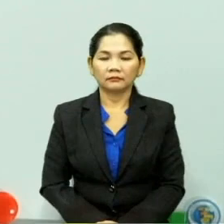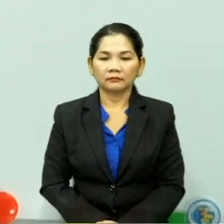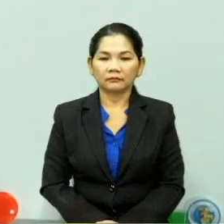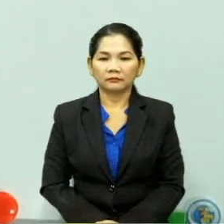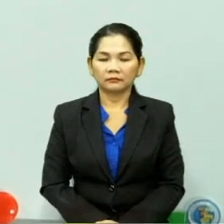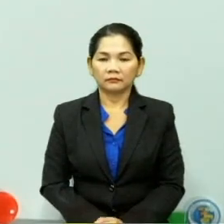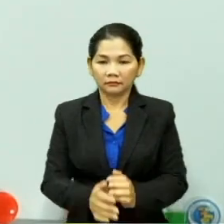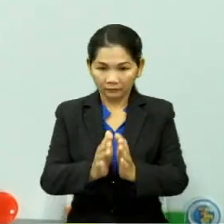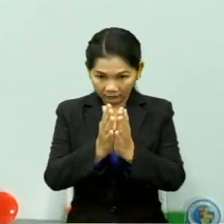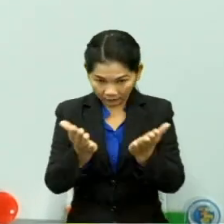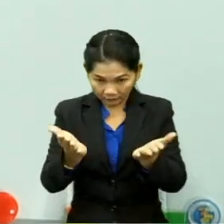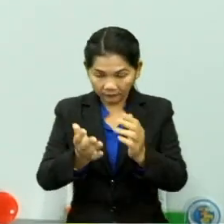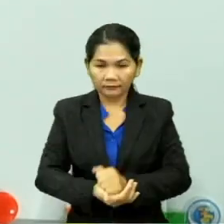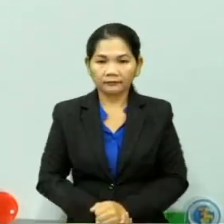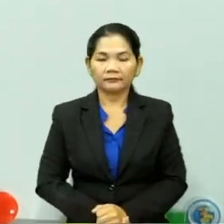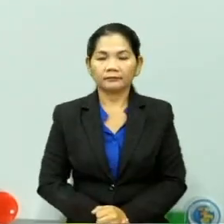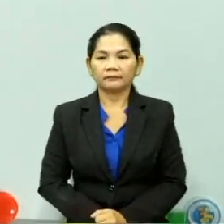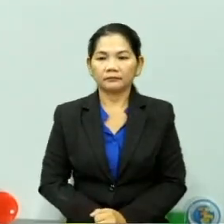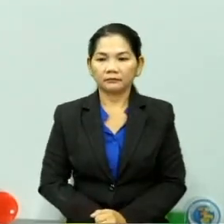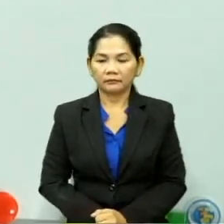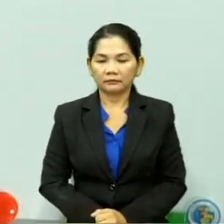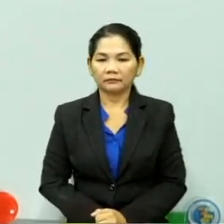Chà lấy con bác sập hơi tặng ạc khả nế.